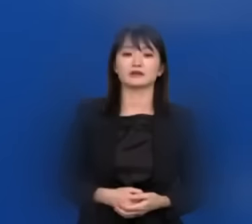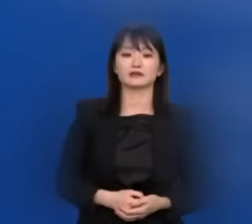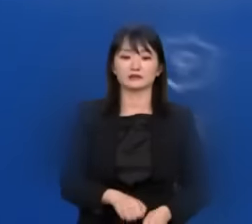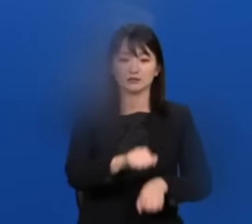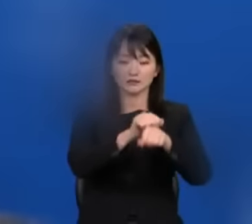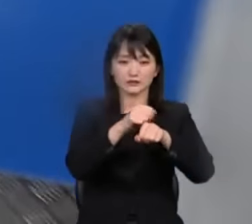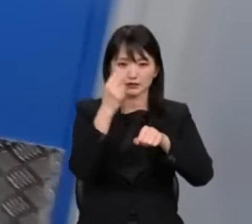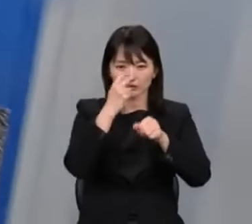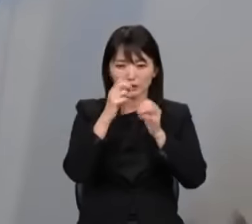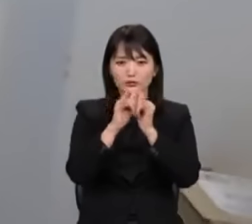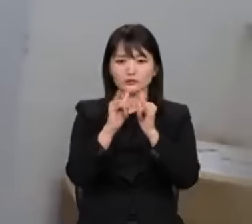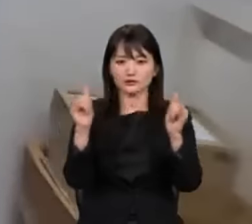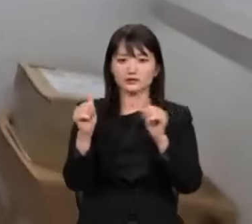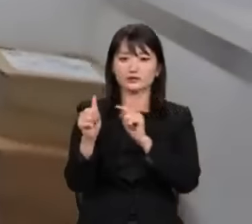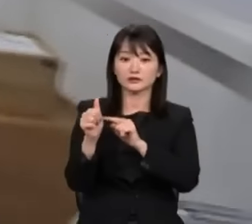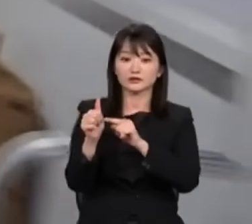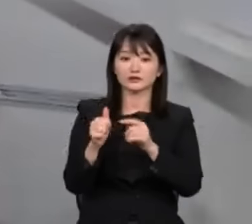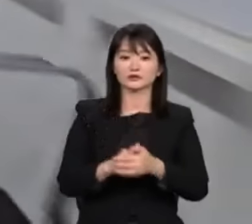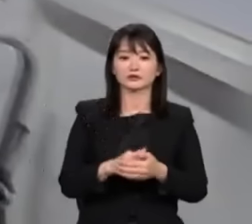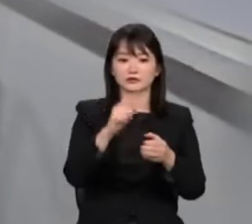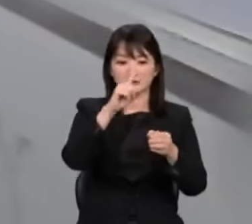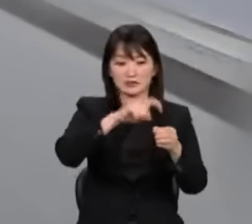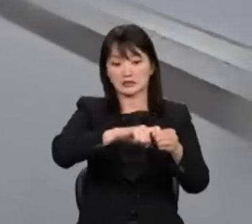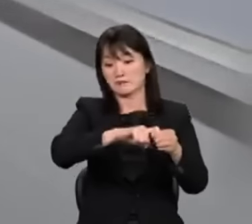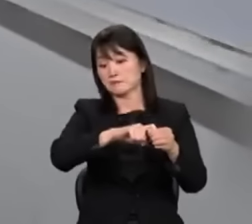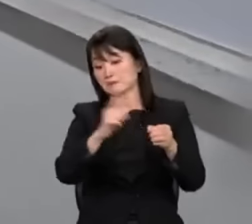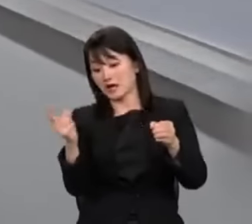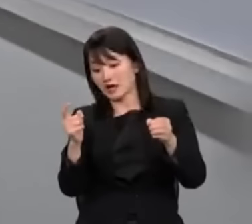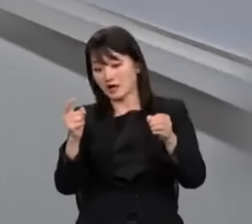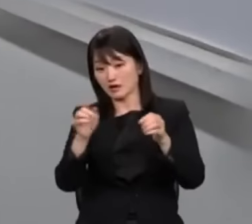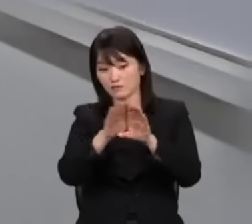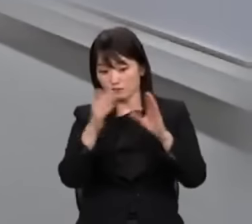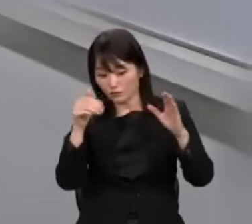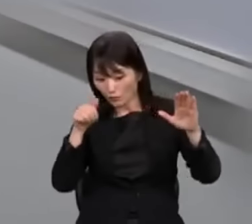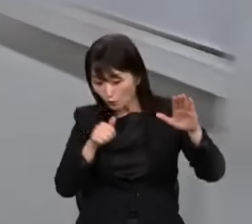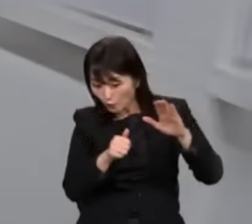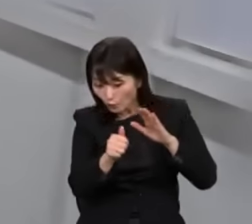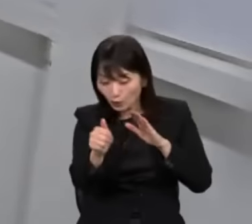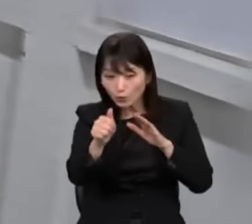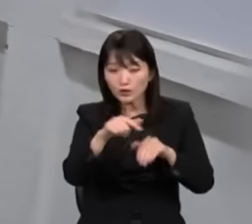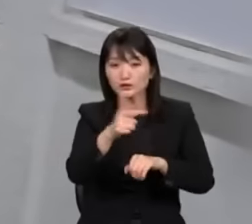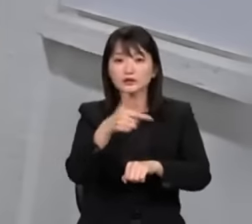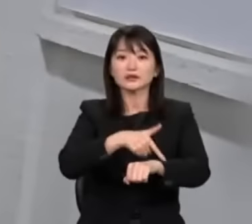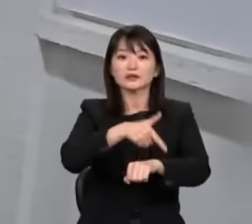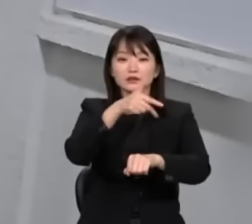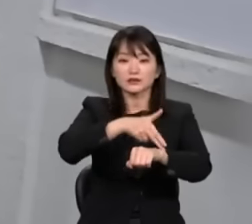관리자였던 피자는 쉽게 잠금 장치를 풀고 창고 안으로 들어갔습니다 저녁